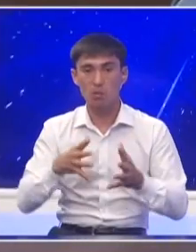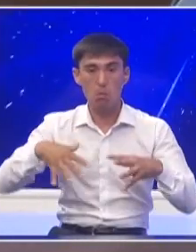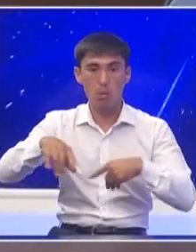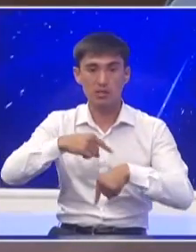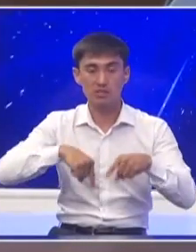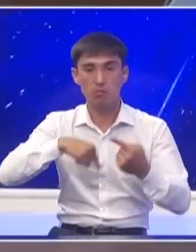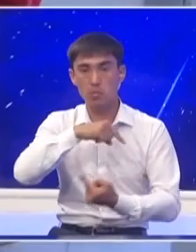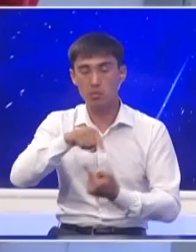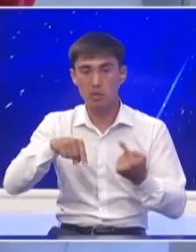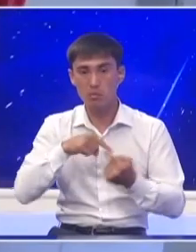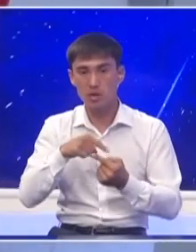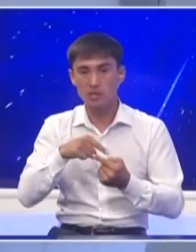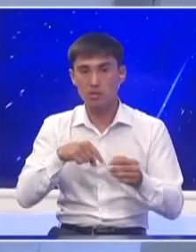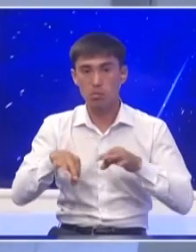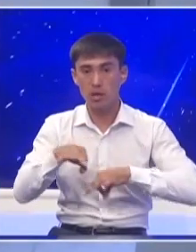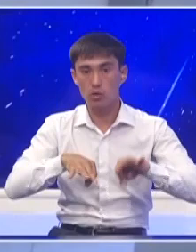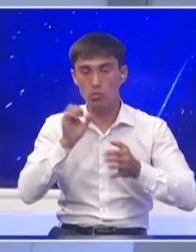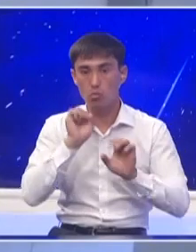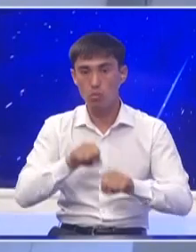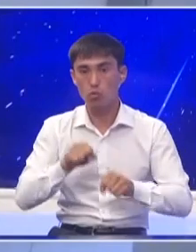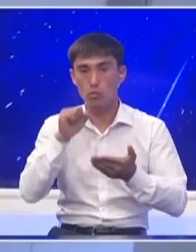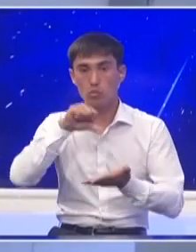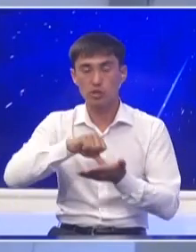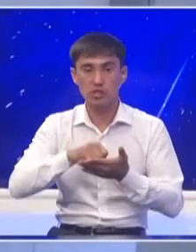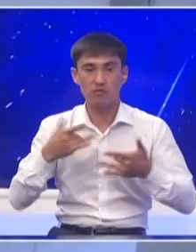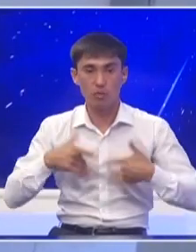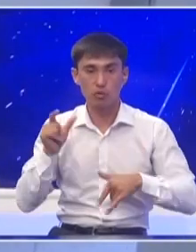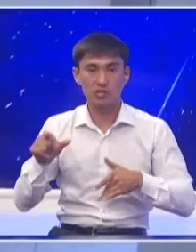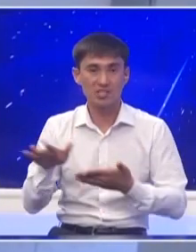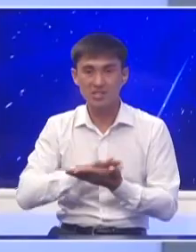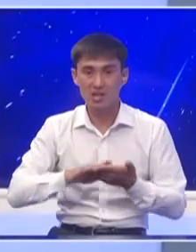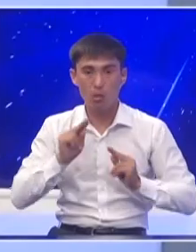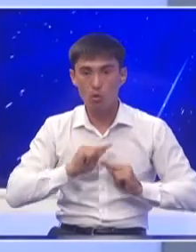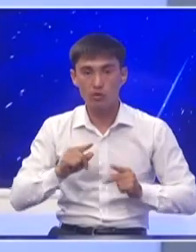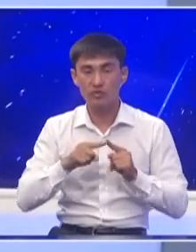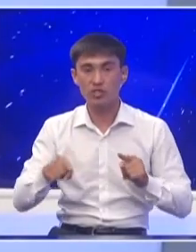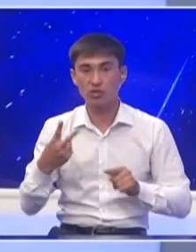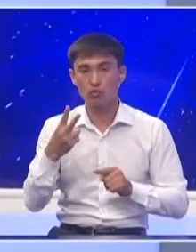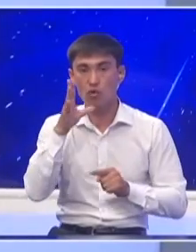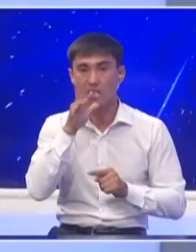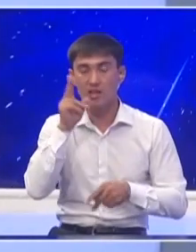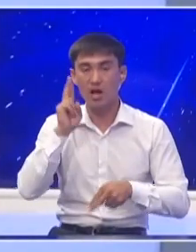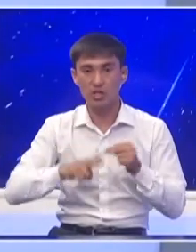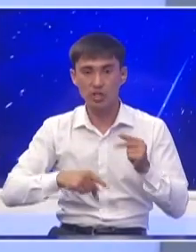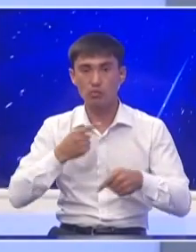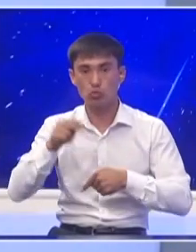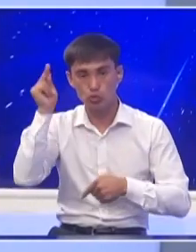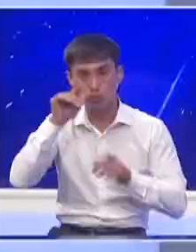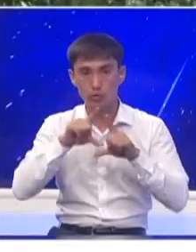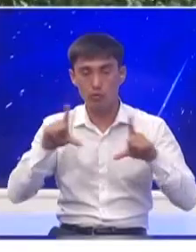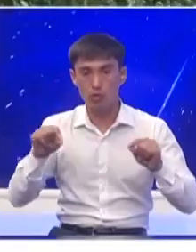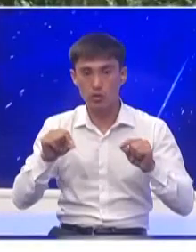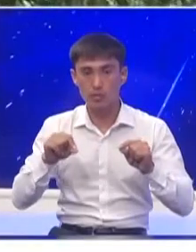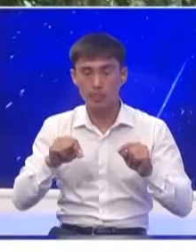массового предпринимательства. В проекте могут принять участие выпускники, нигде не работавшие в течение 2 лет после окончания учебного